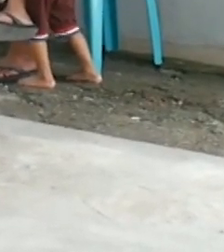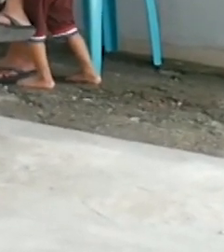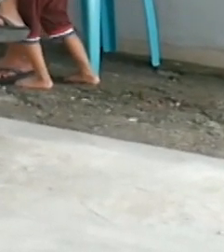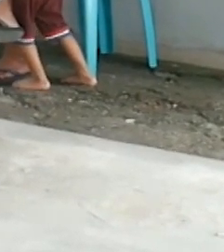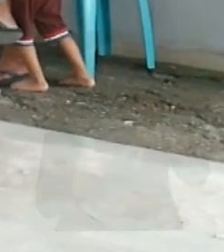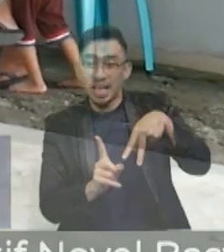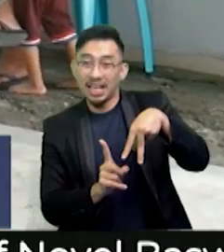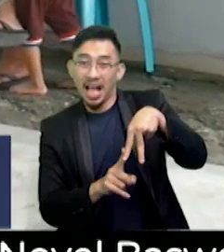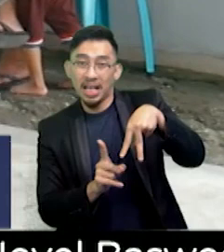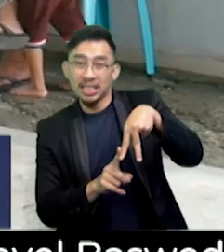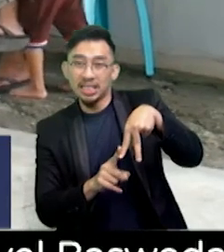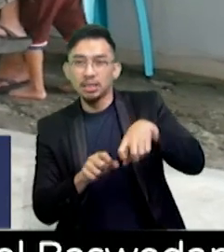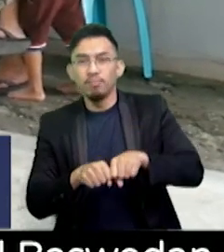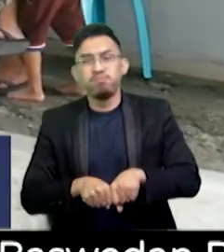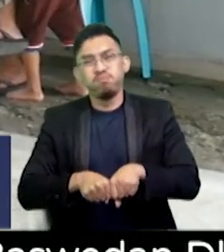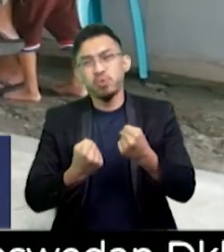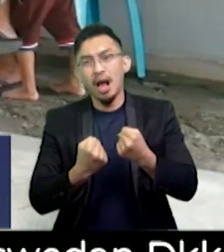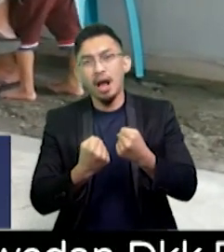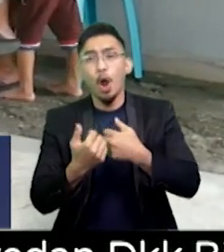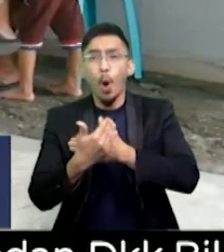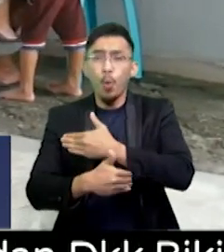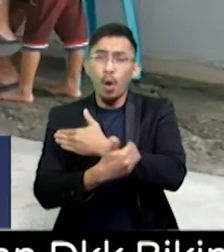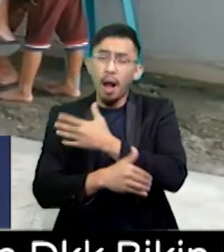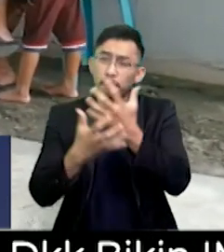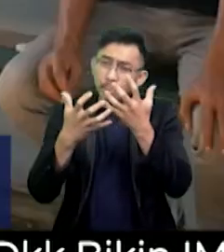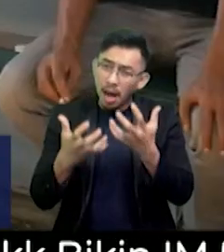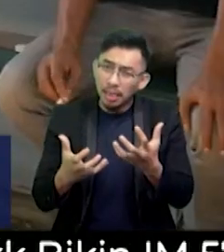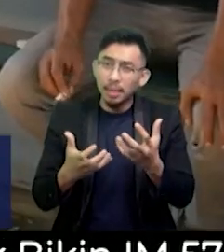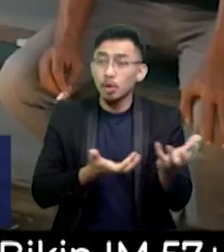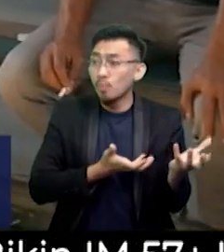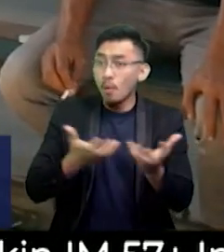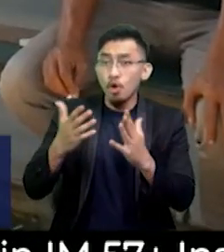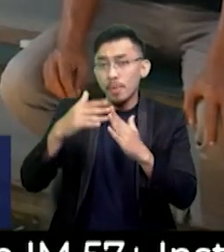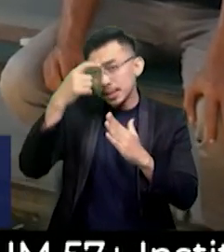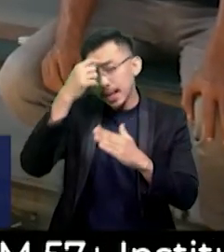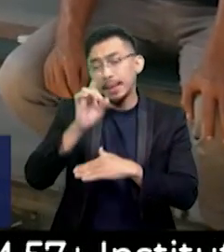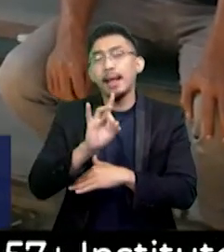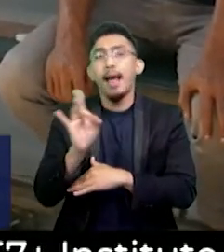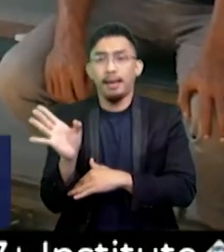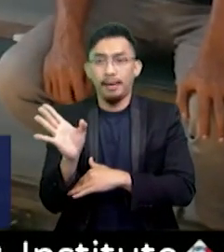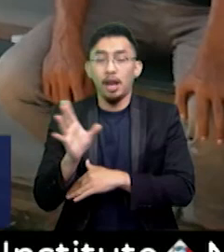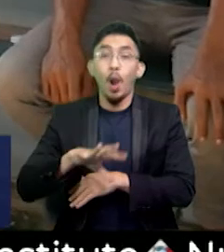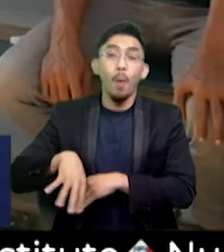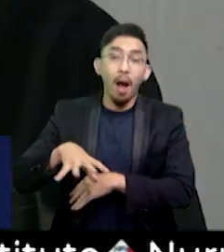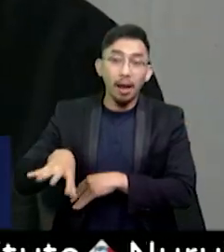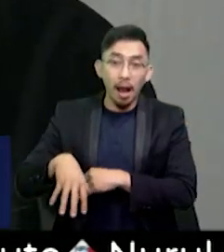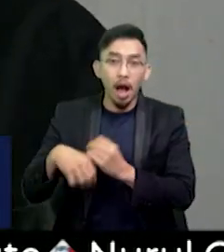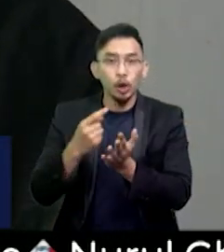Syahrani. Keluarga korban tidak menuntut supir truk penabrak korban karena musibah ini murni kecelakaan.